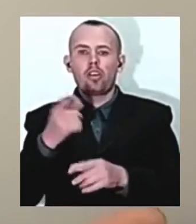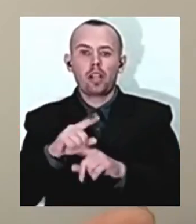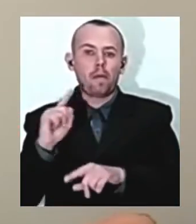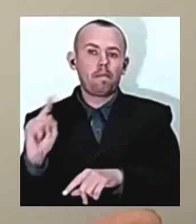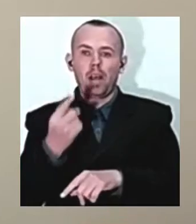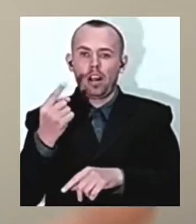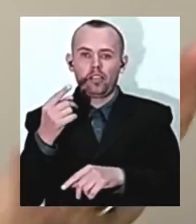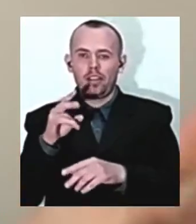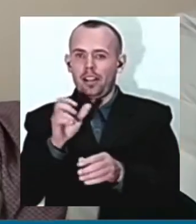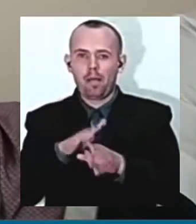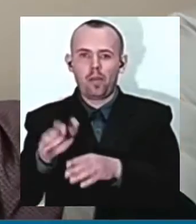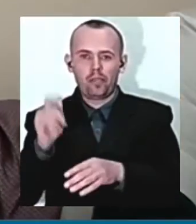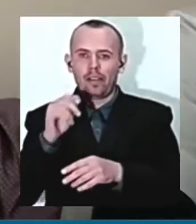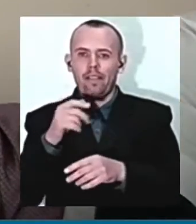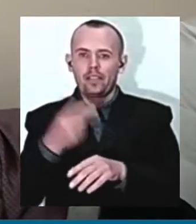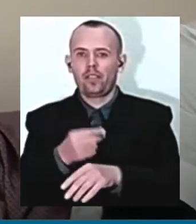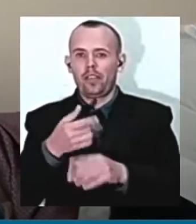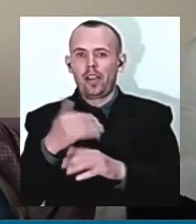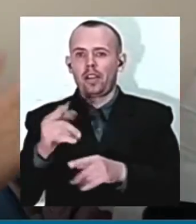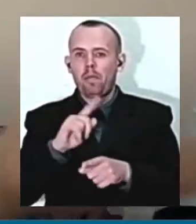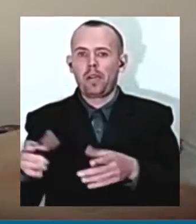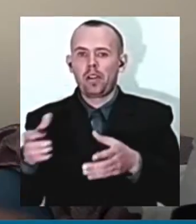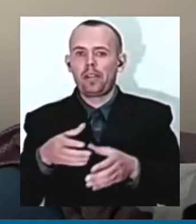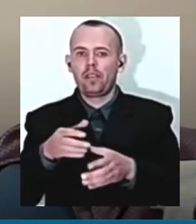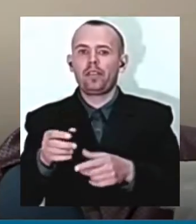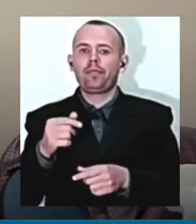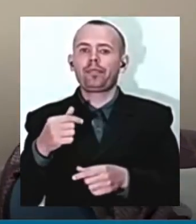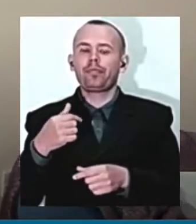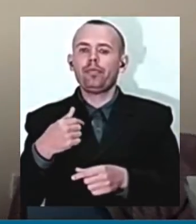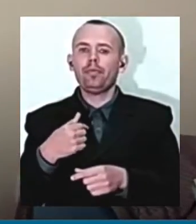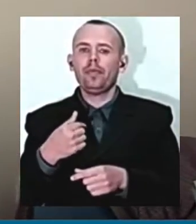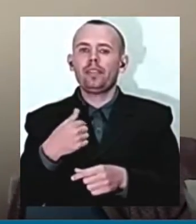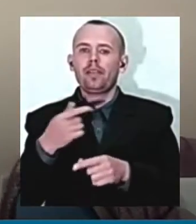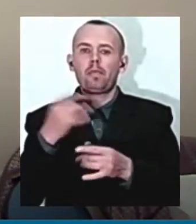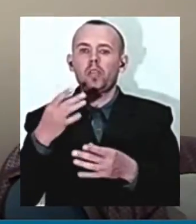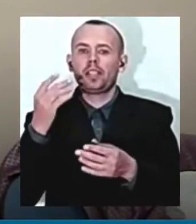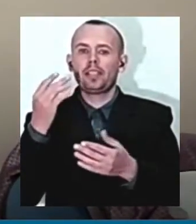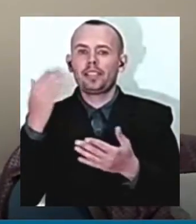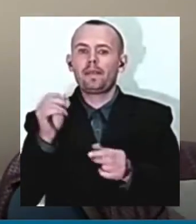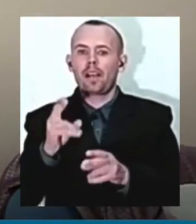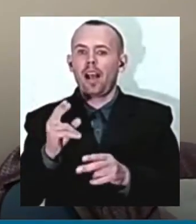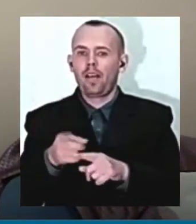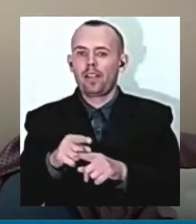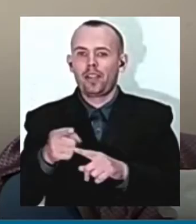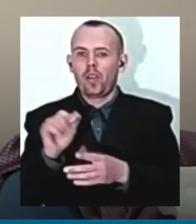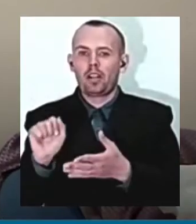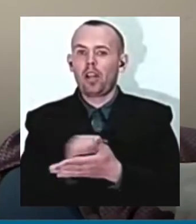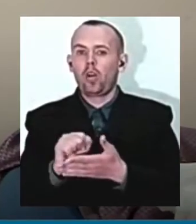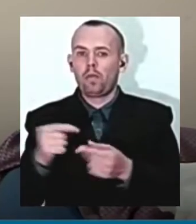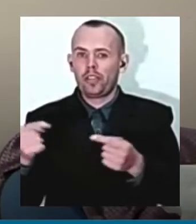вакцинувала їхня мобільна бригада. Нічого не помінялося, ми просто не знаємо, як це документувати. Все, вони ж дорослі, вже